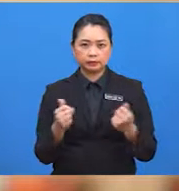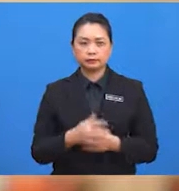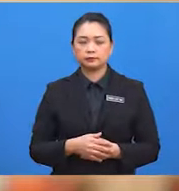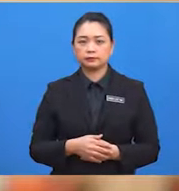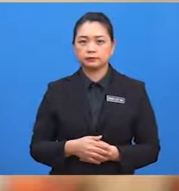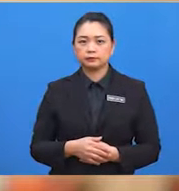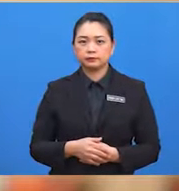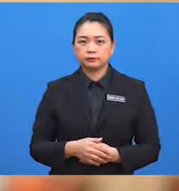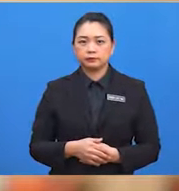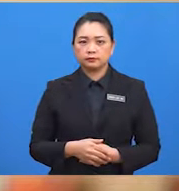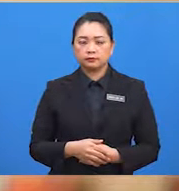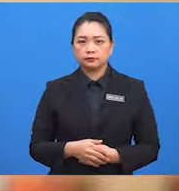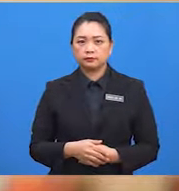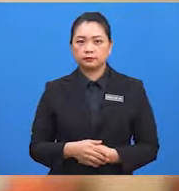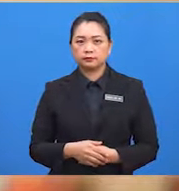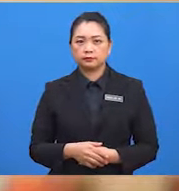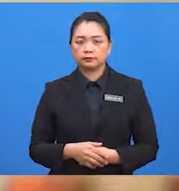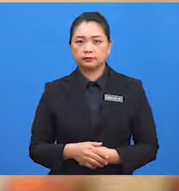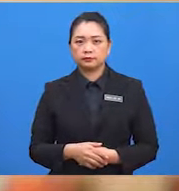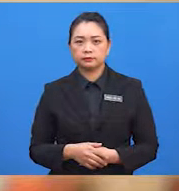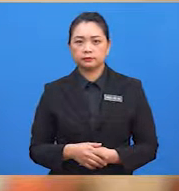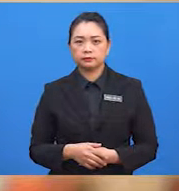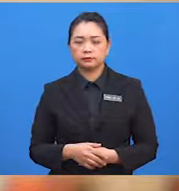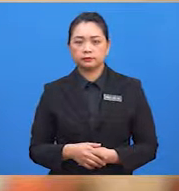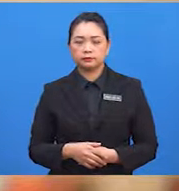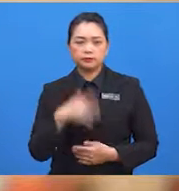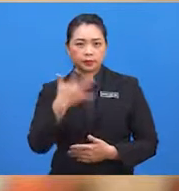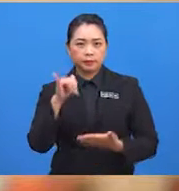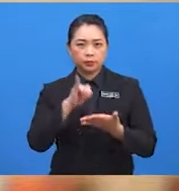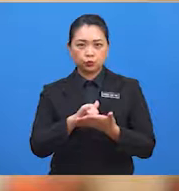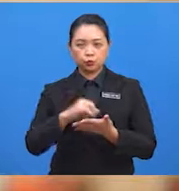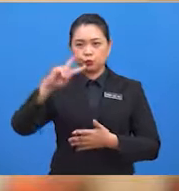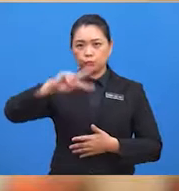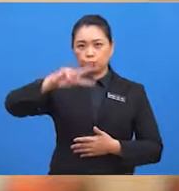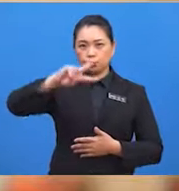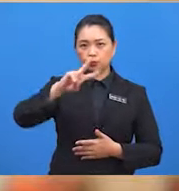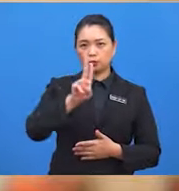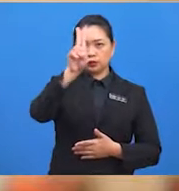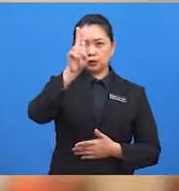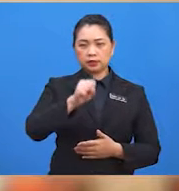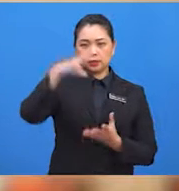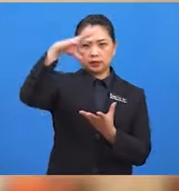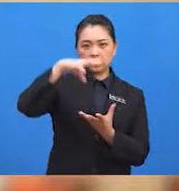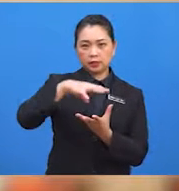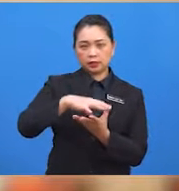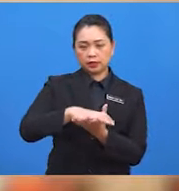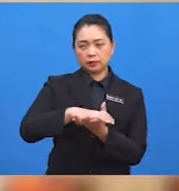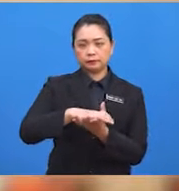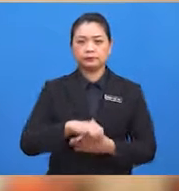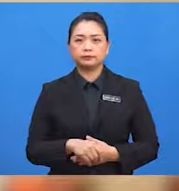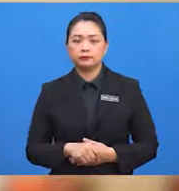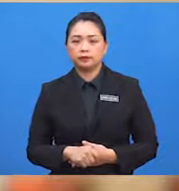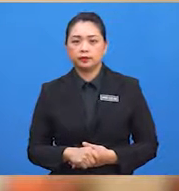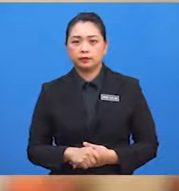kemudiannya telah menyatukan kedua-dua kerajaan utara dan selatan ini pada sekitar tahun 3100 sebelum Masihi